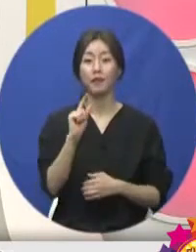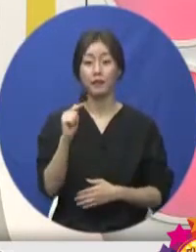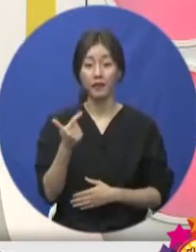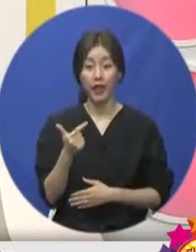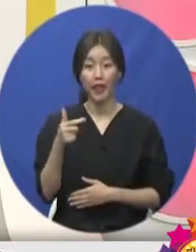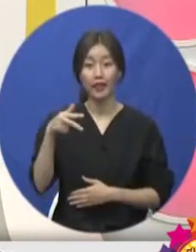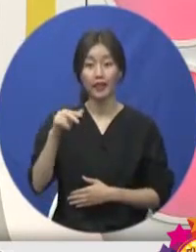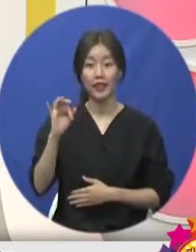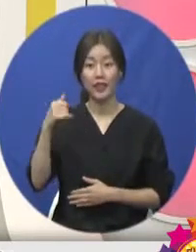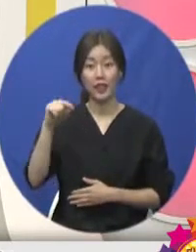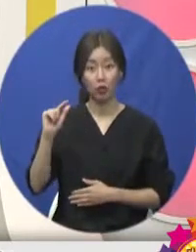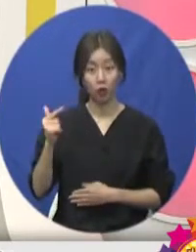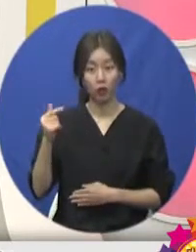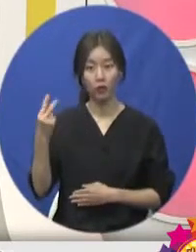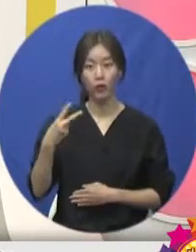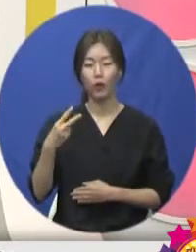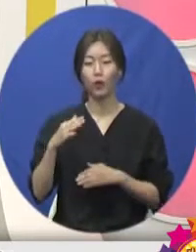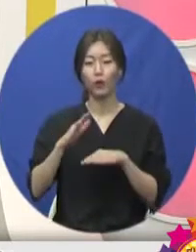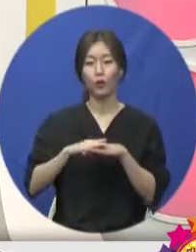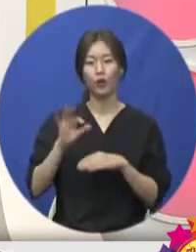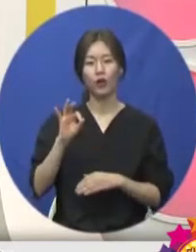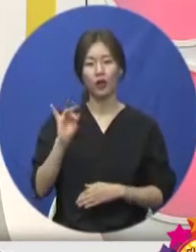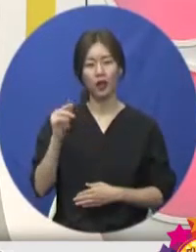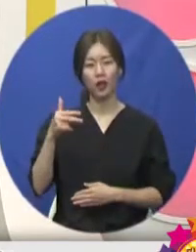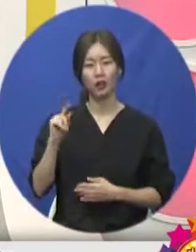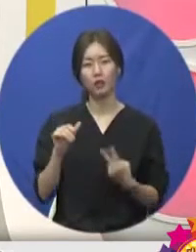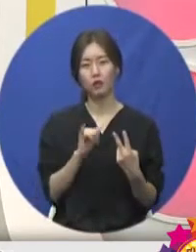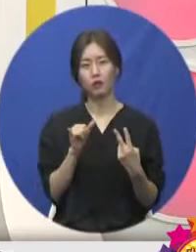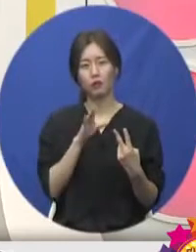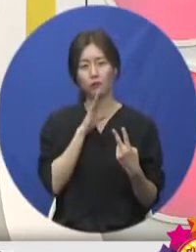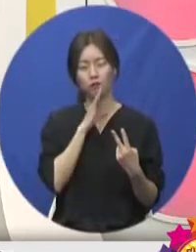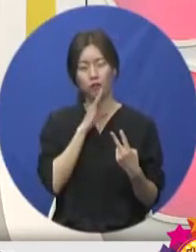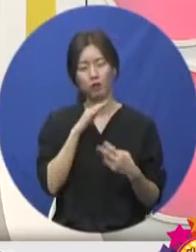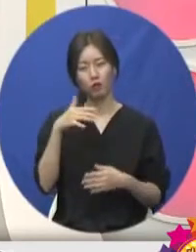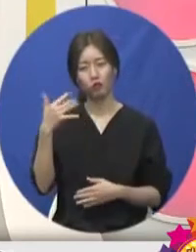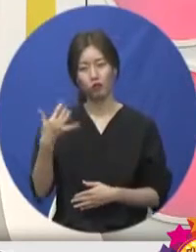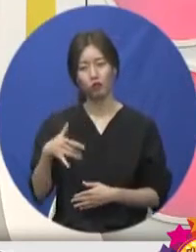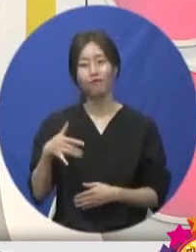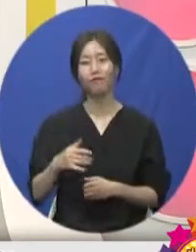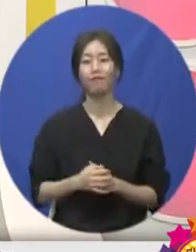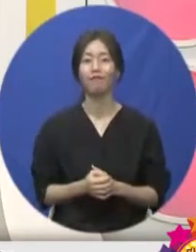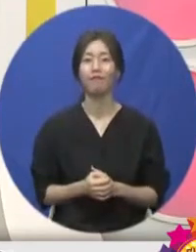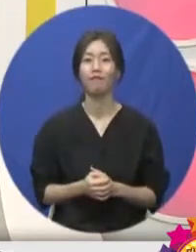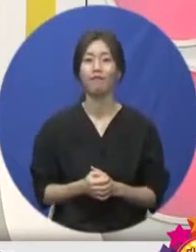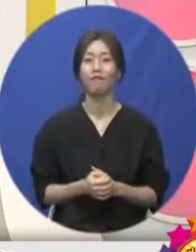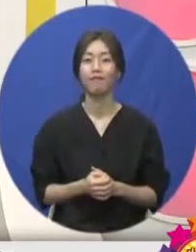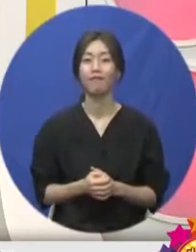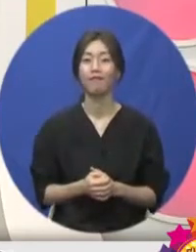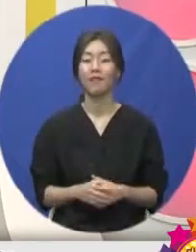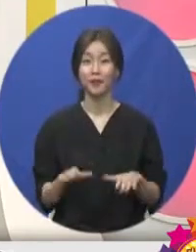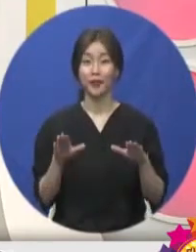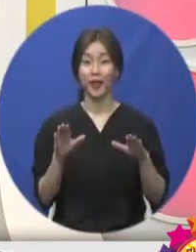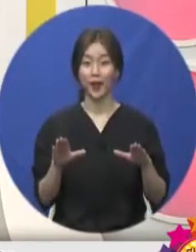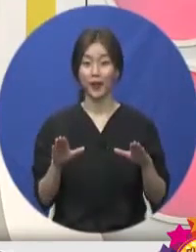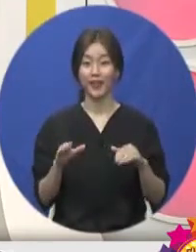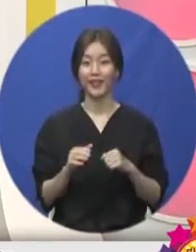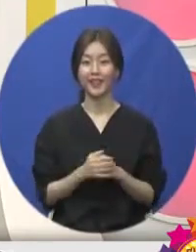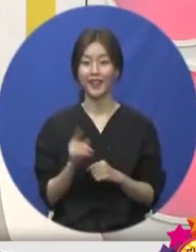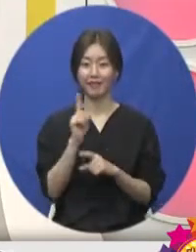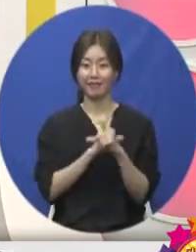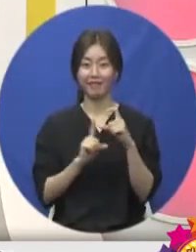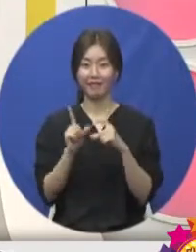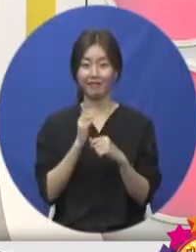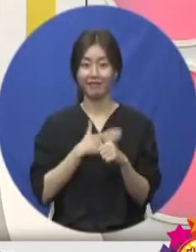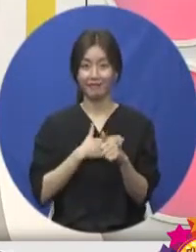한지훈님, 네. 손애자님 정말 훌륭하신 분입니다. 예. 그렇습니다. 오늘은요 또 말씀드리지만